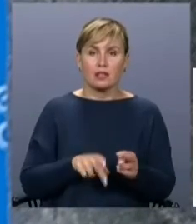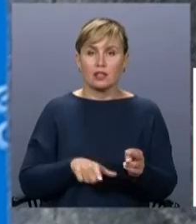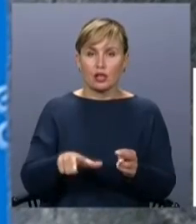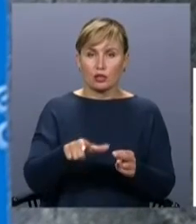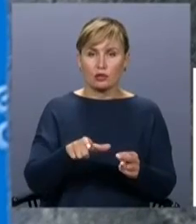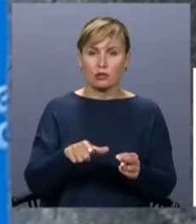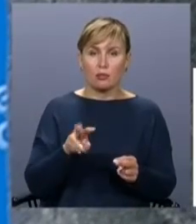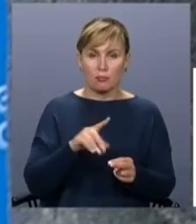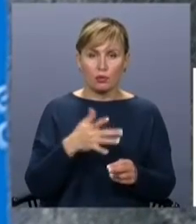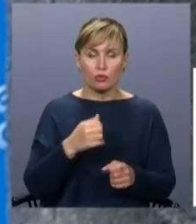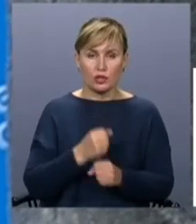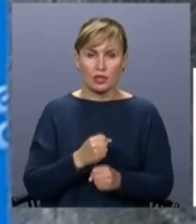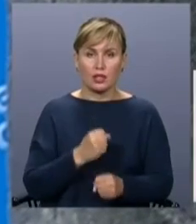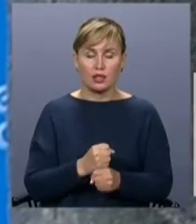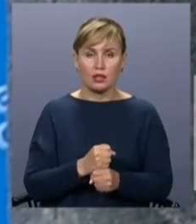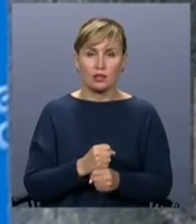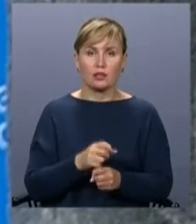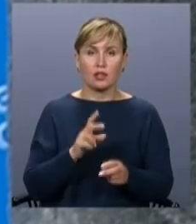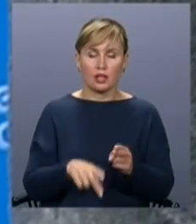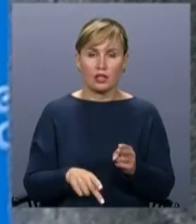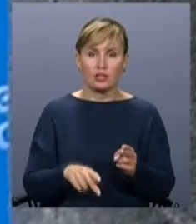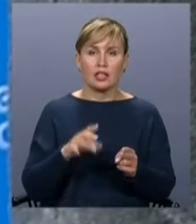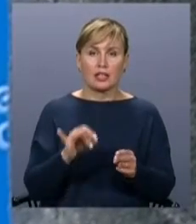прошлом году ее прошли, в этом году заканчиваем. Мы